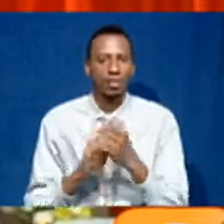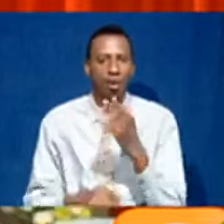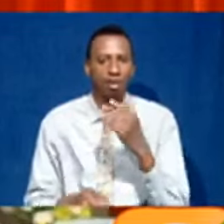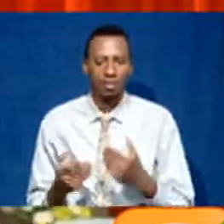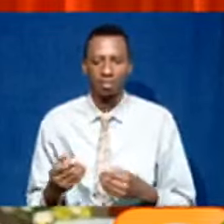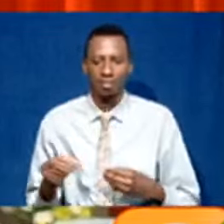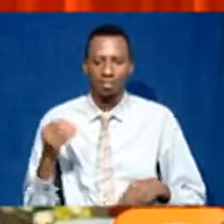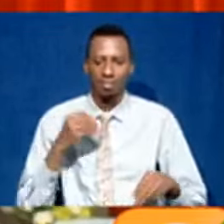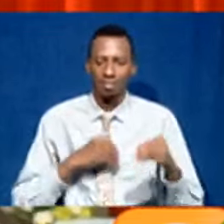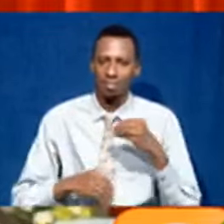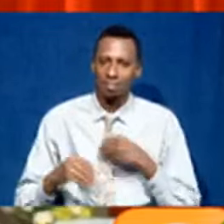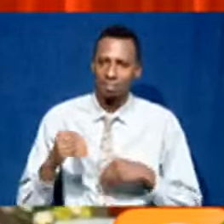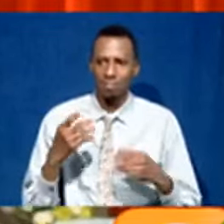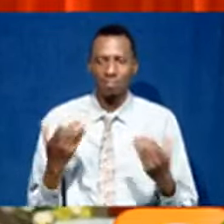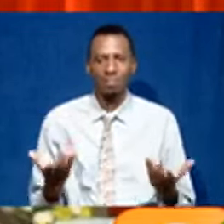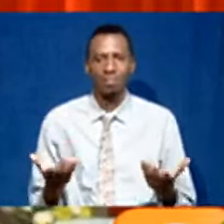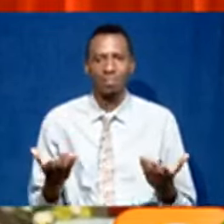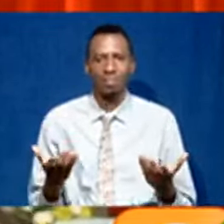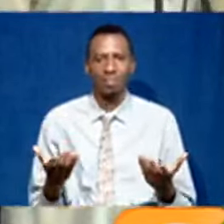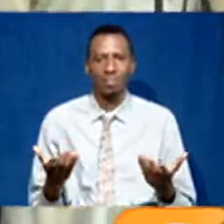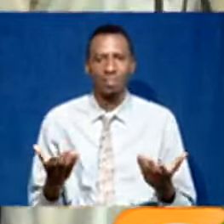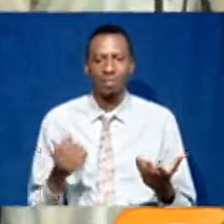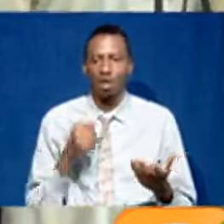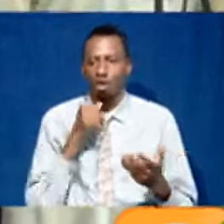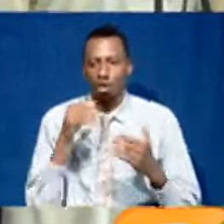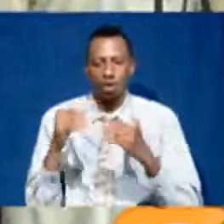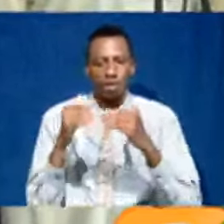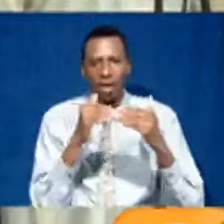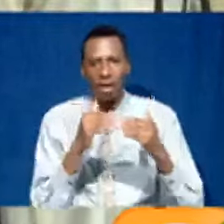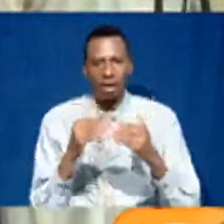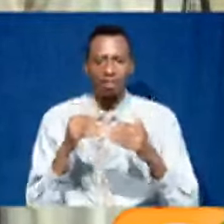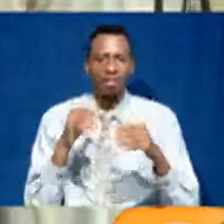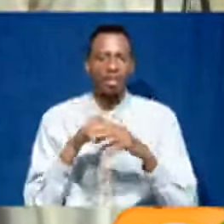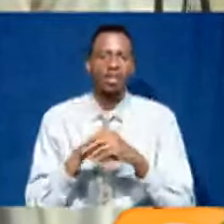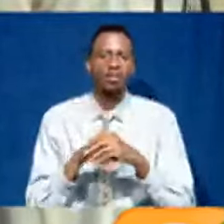immorality and unfairness in society.